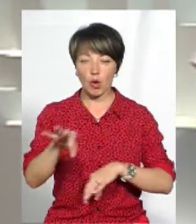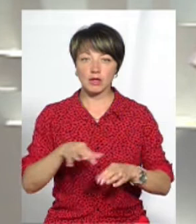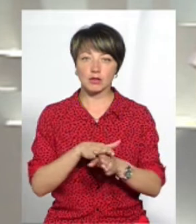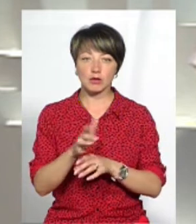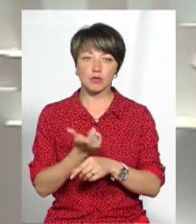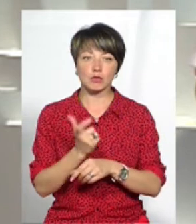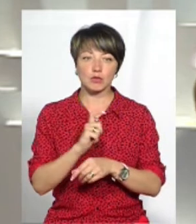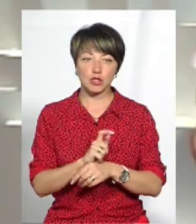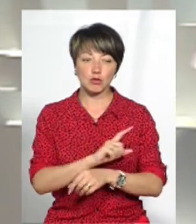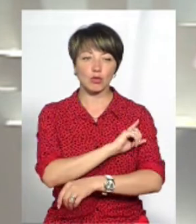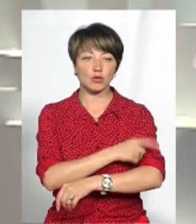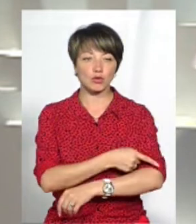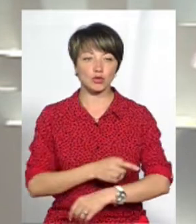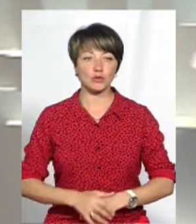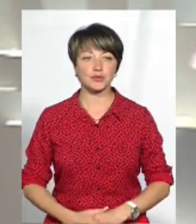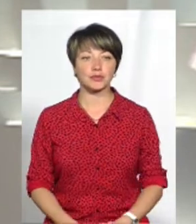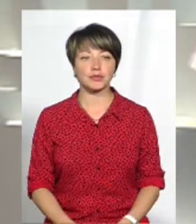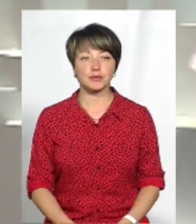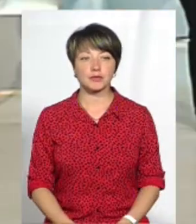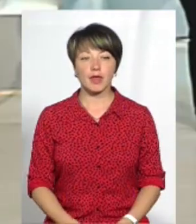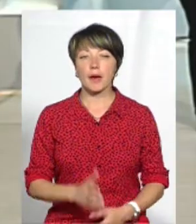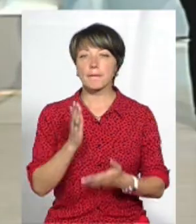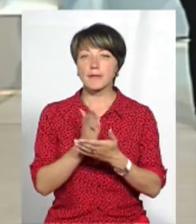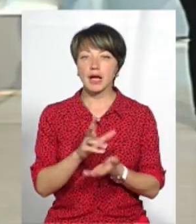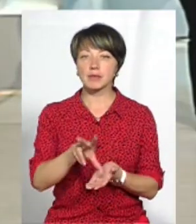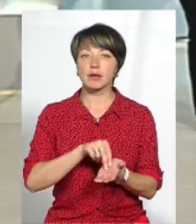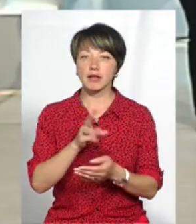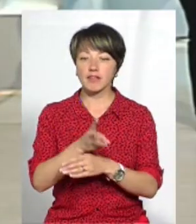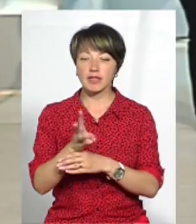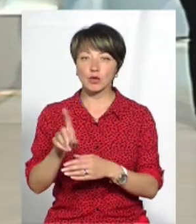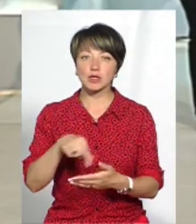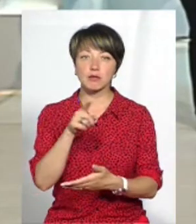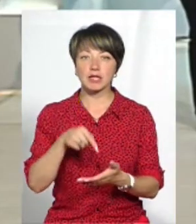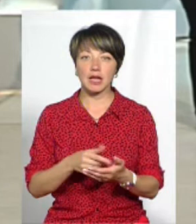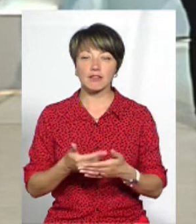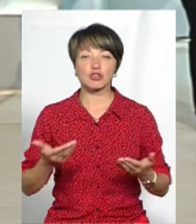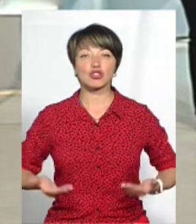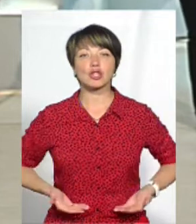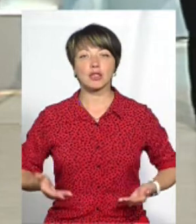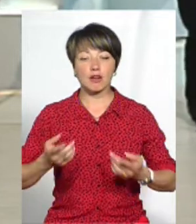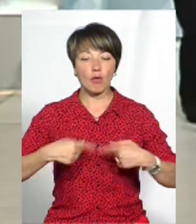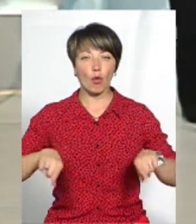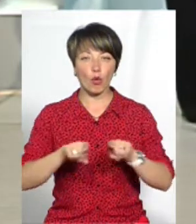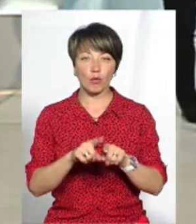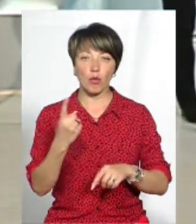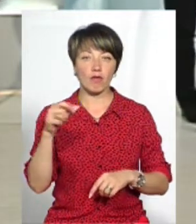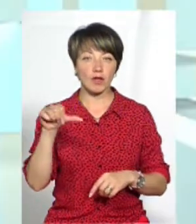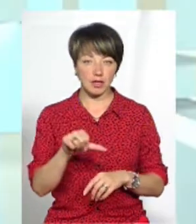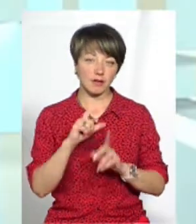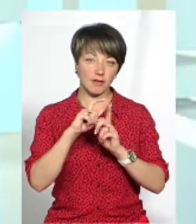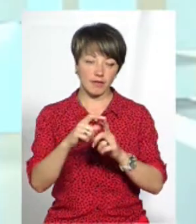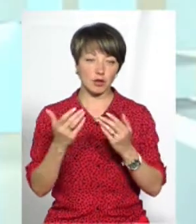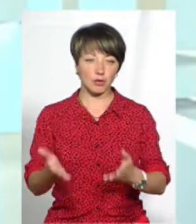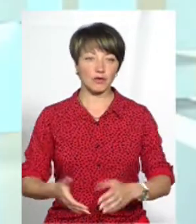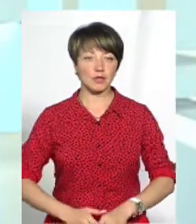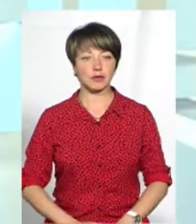реалізовується більш швидко і якісно. Маємо записані відеозапитання від жителів округу. По хвилині будете мати